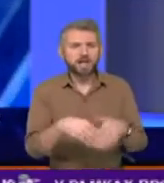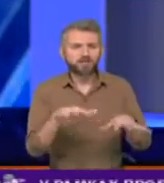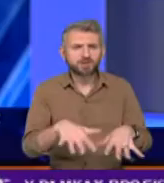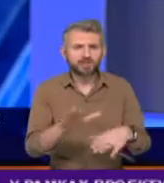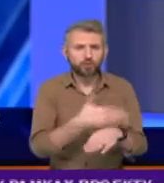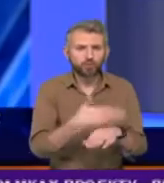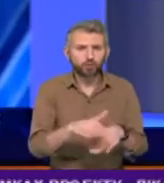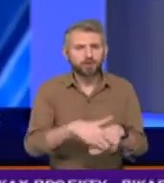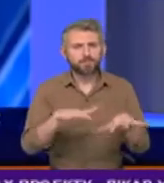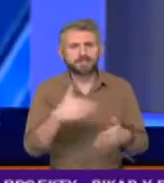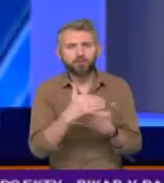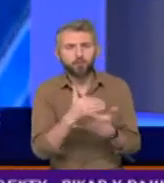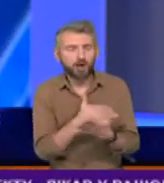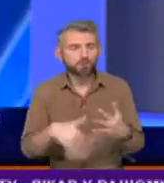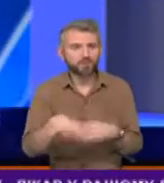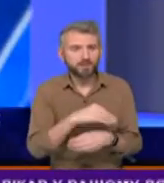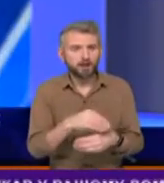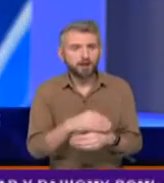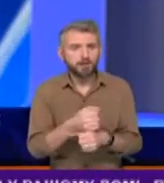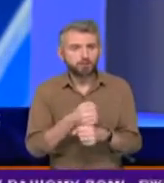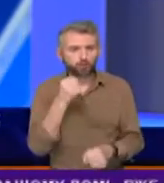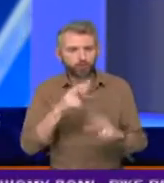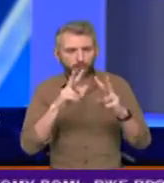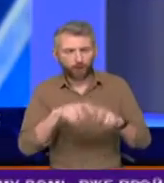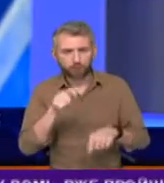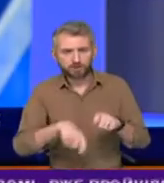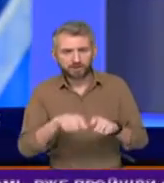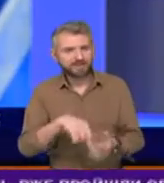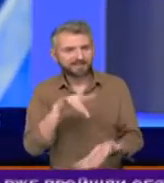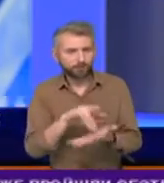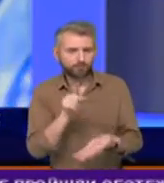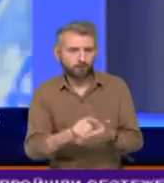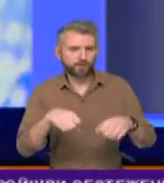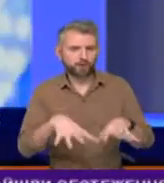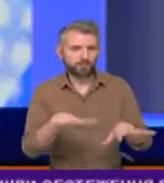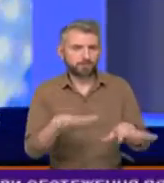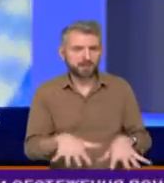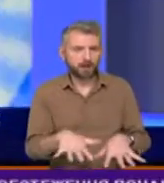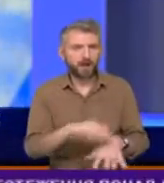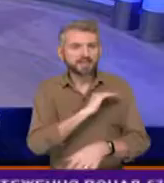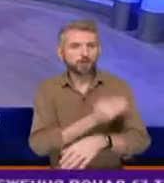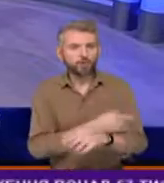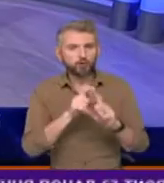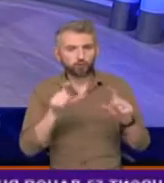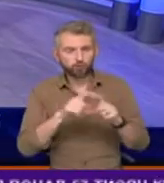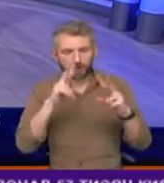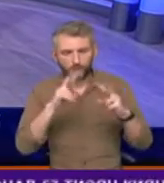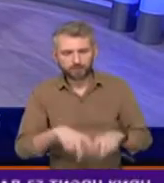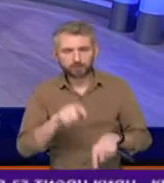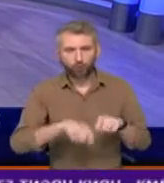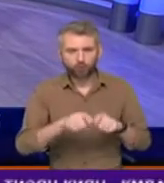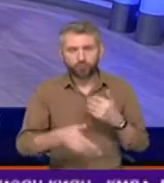розподіл, місцеві програми, все при жорсткому аудиті центру мають вирішувати на місцях. Але собі структури, аудит, контроль